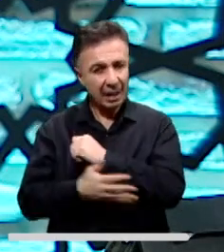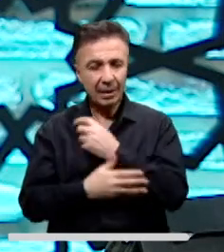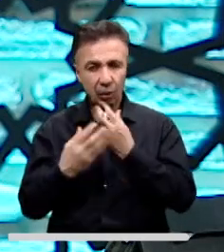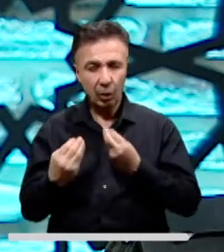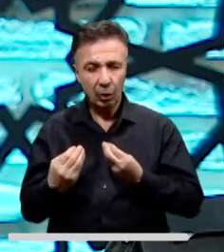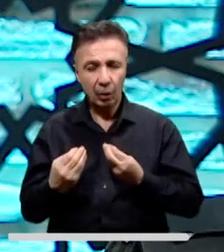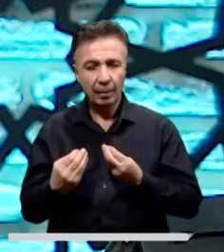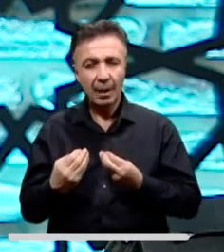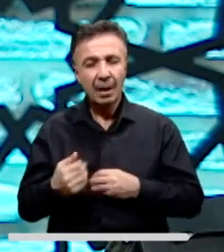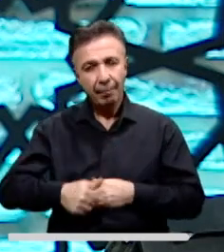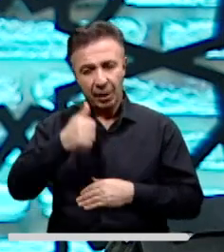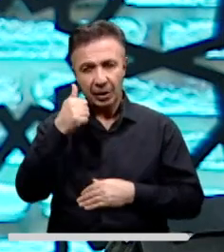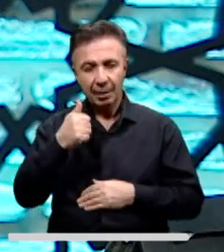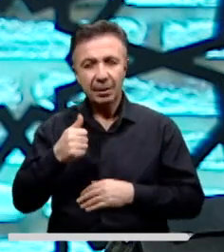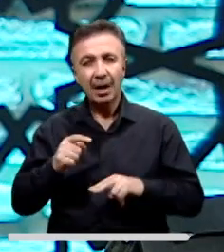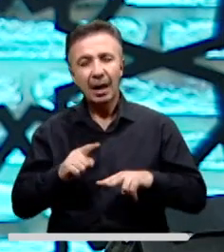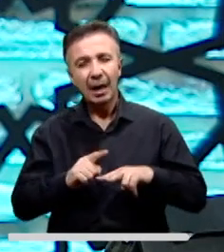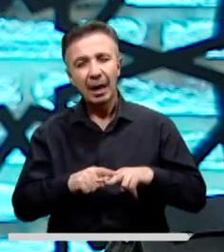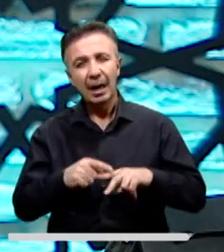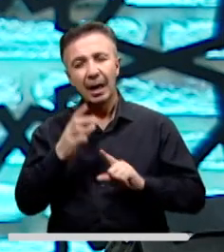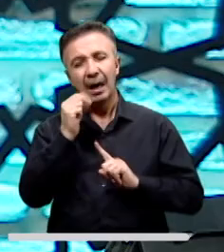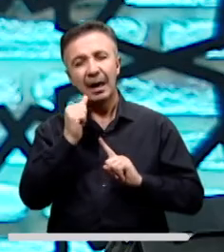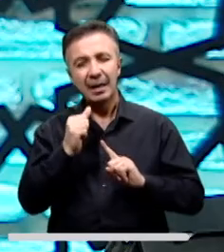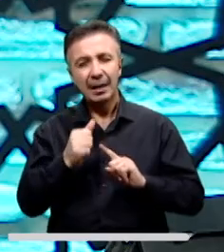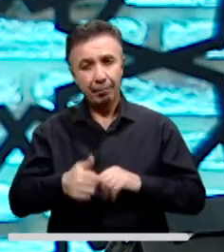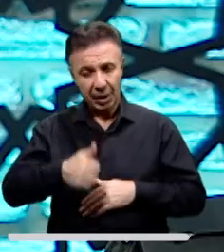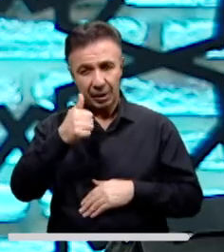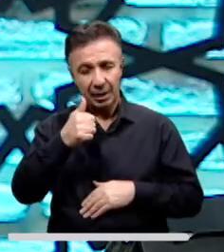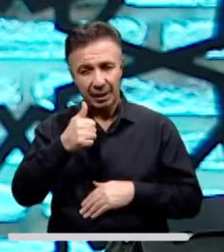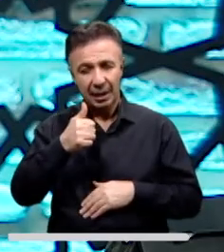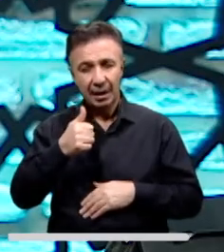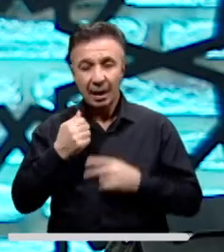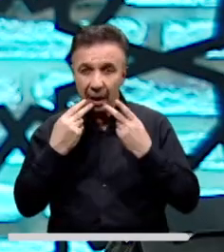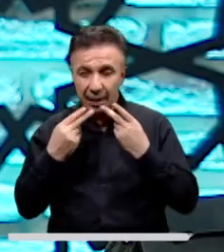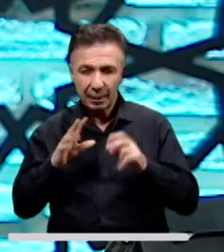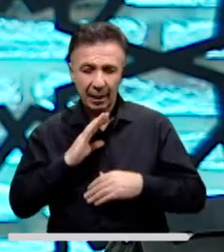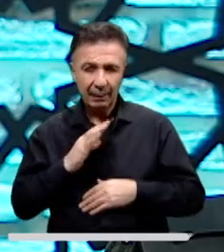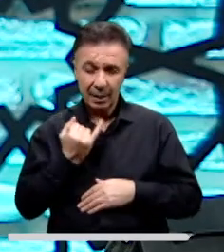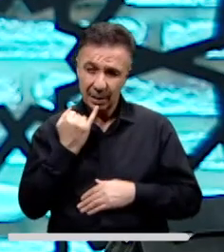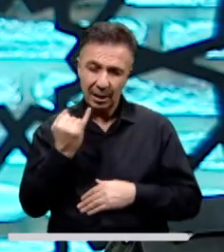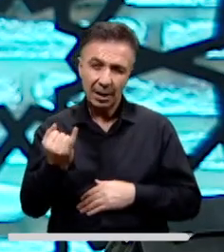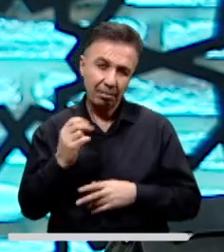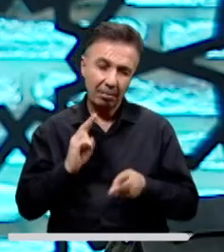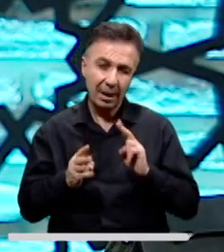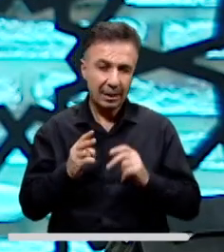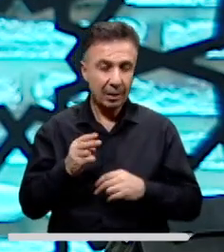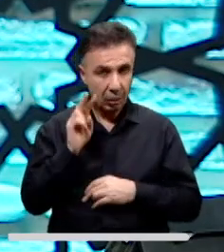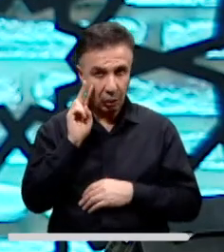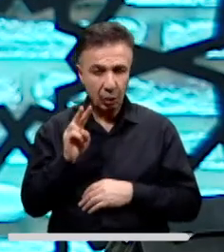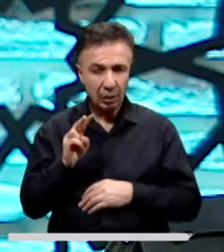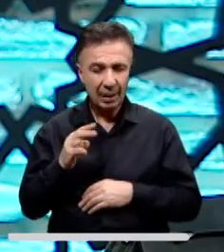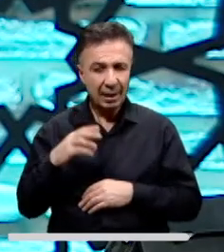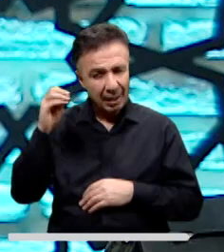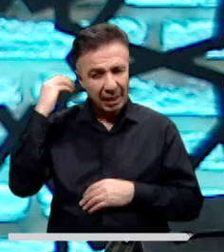Profesör Doktor Ali Erbaş'ın da bu anlamda açıklamaları var. Hatta ziyaretlere de gidiyor. Bazen görüyoruz oradaki din görevlisi